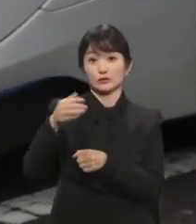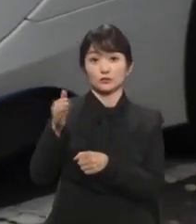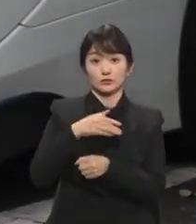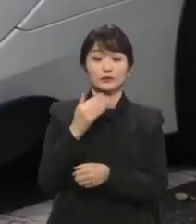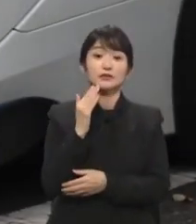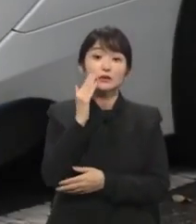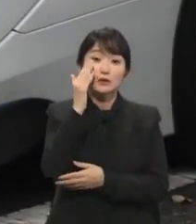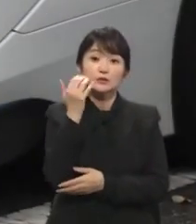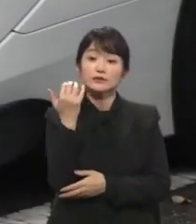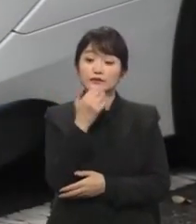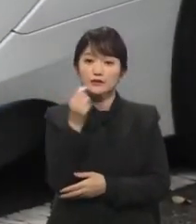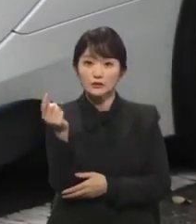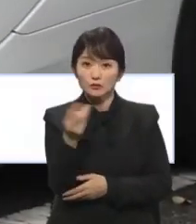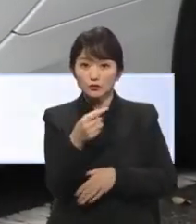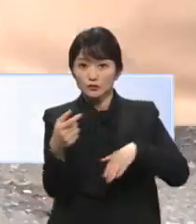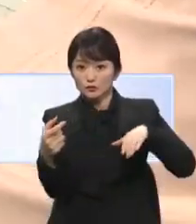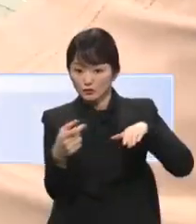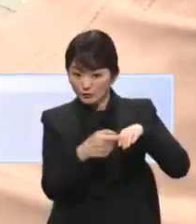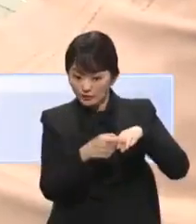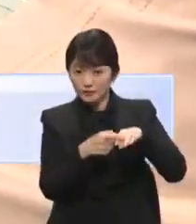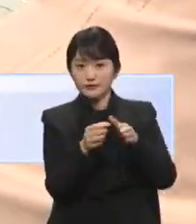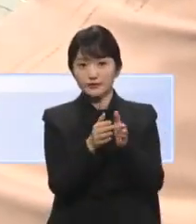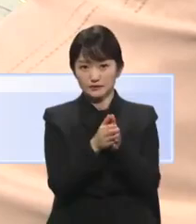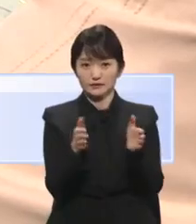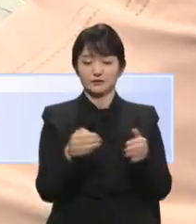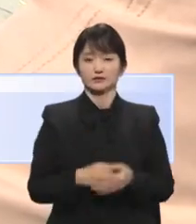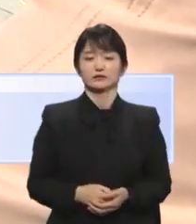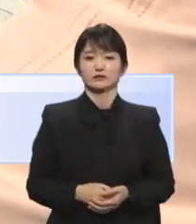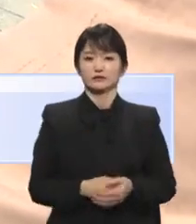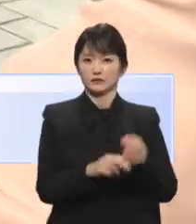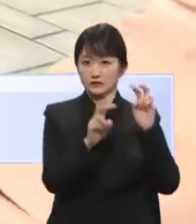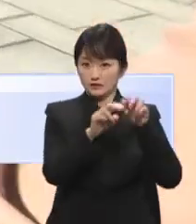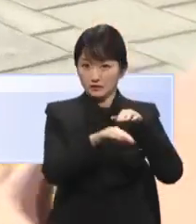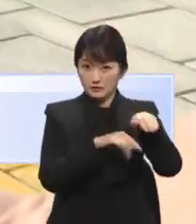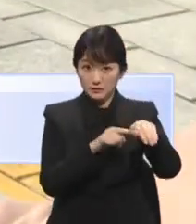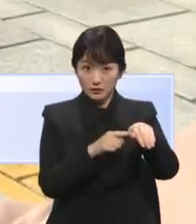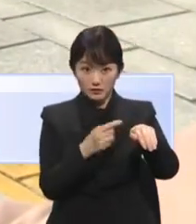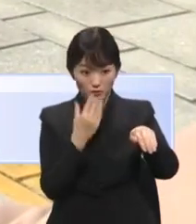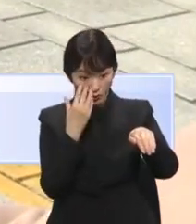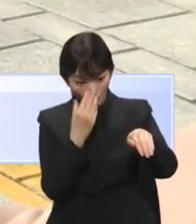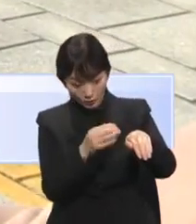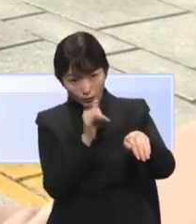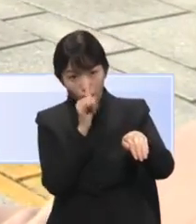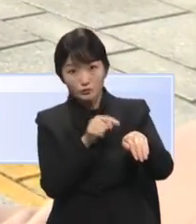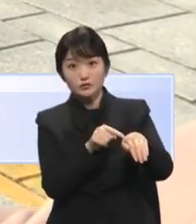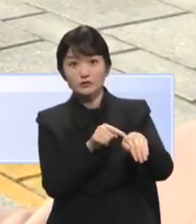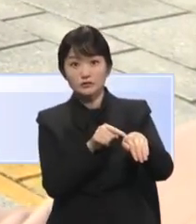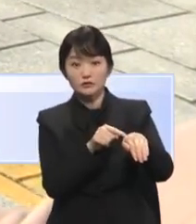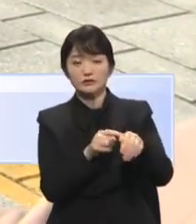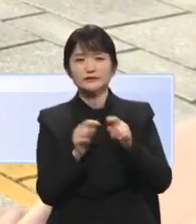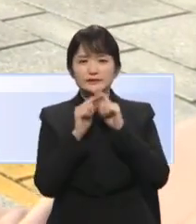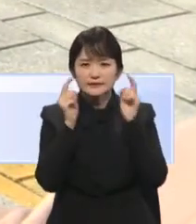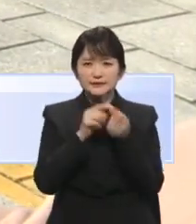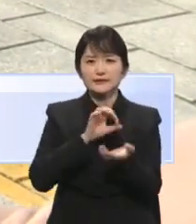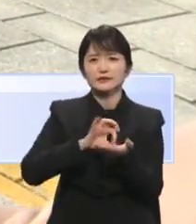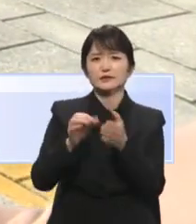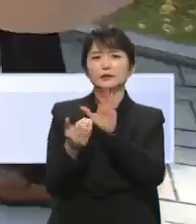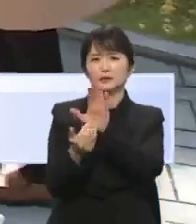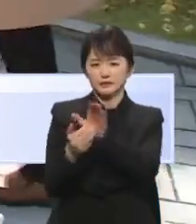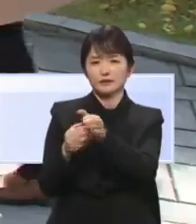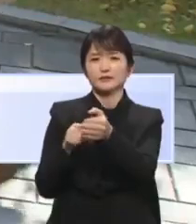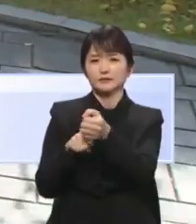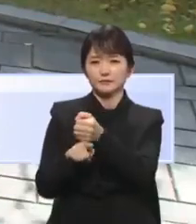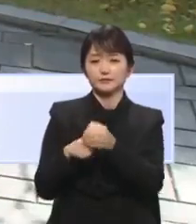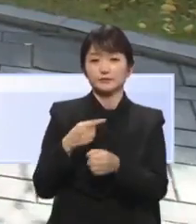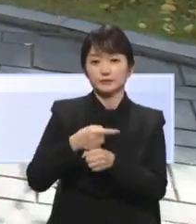연두색 번호판 제도가 시행됩니다 자이 법인 차량이라는 걸 한눈에 알아볼 수 있게 해서 사적 사용을 막자는 취지입니다